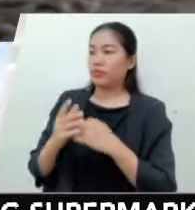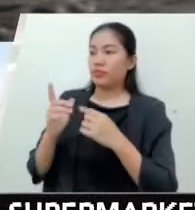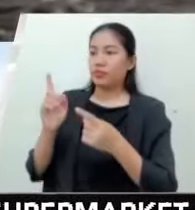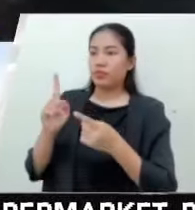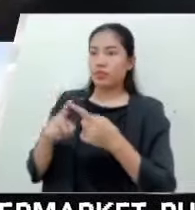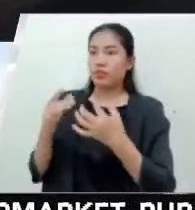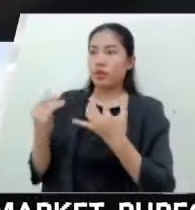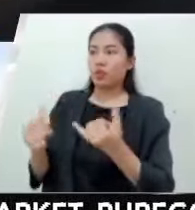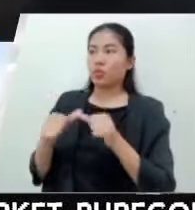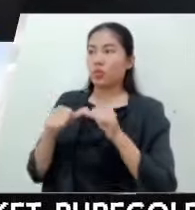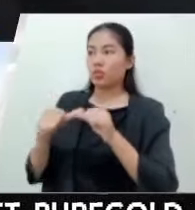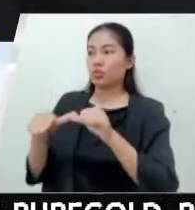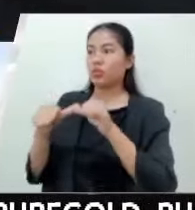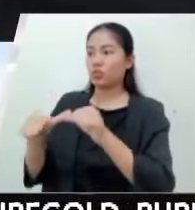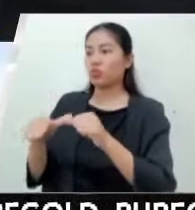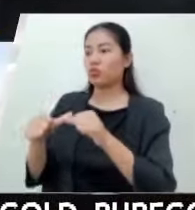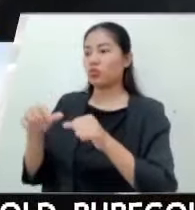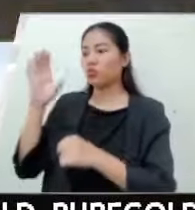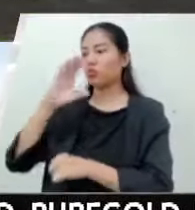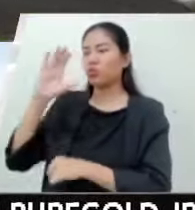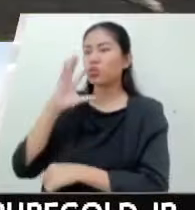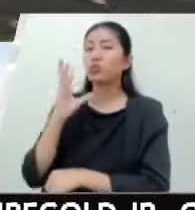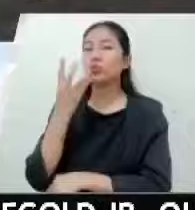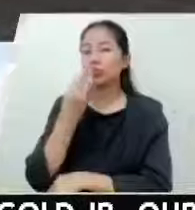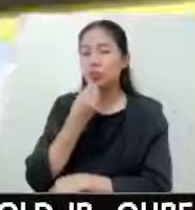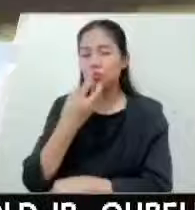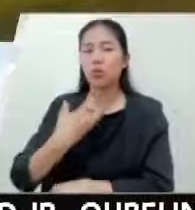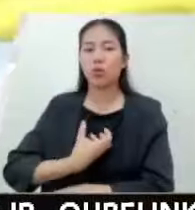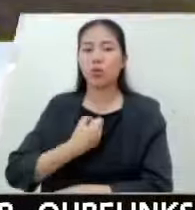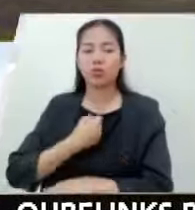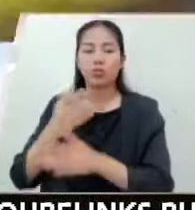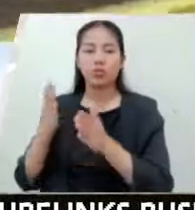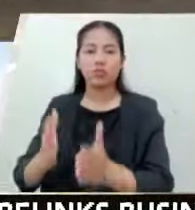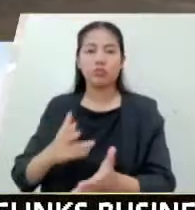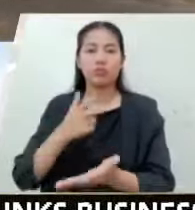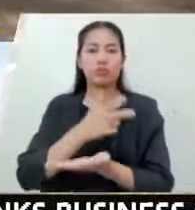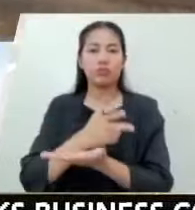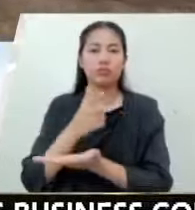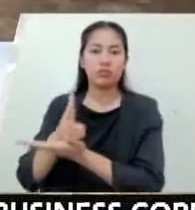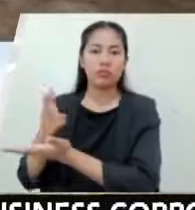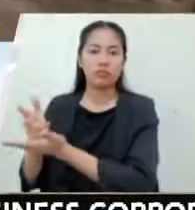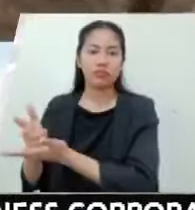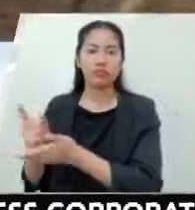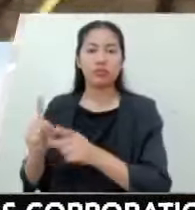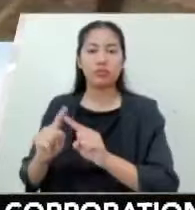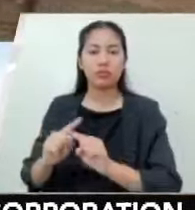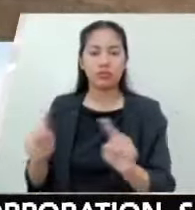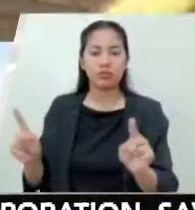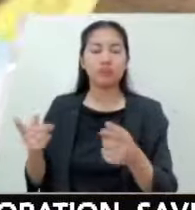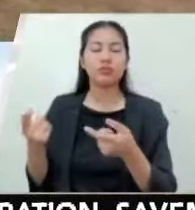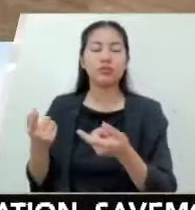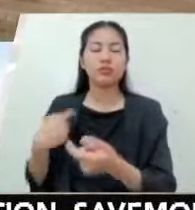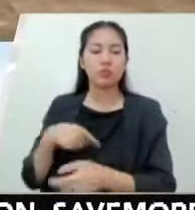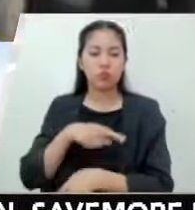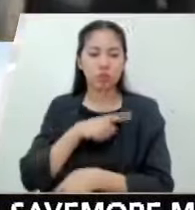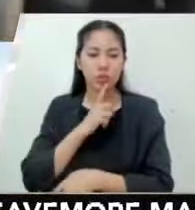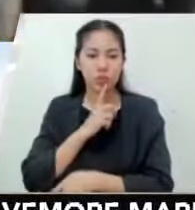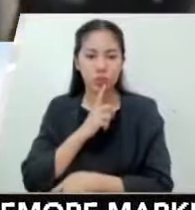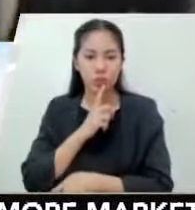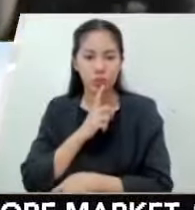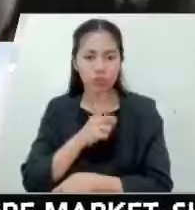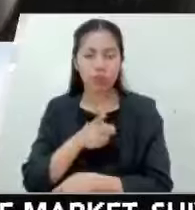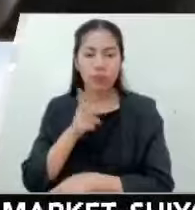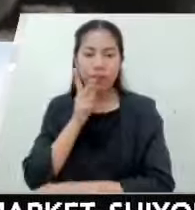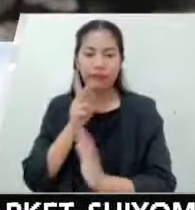yung identity po ng mga owners ng mga vehicles na to. But we are sure that the private concessionaire